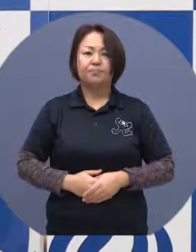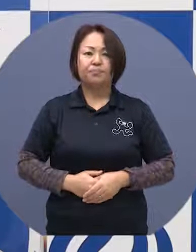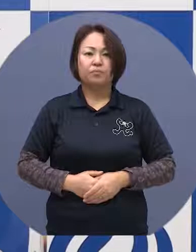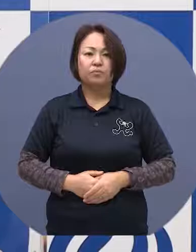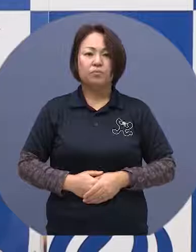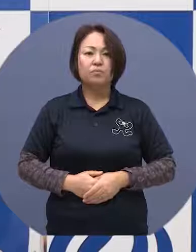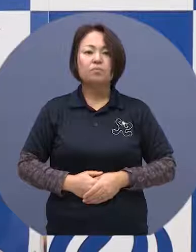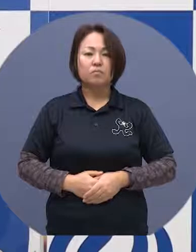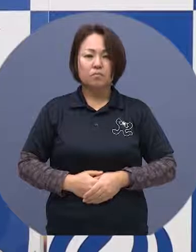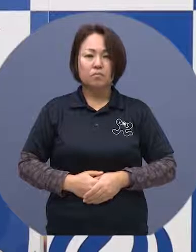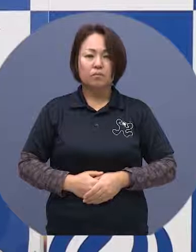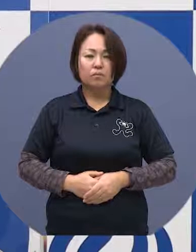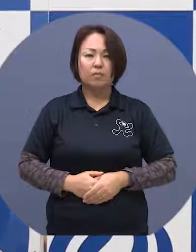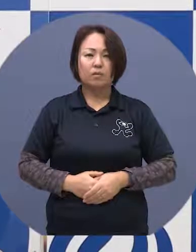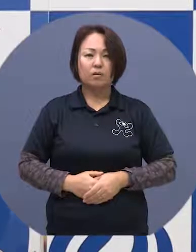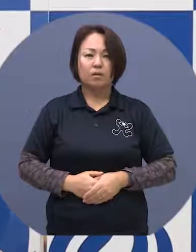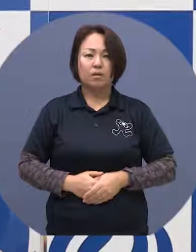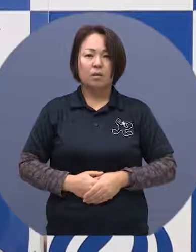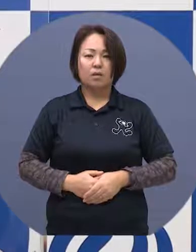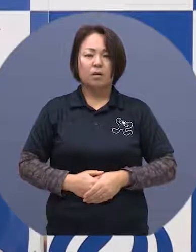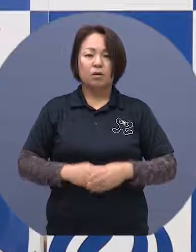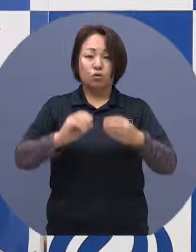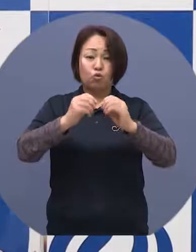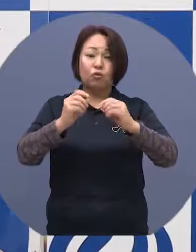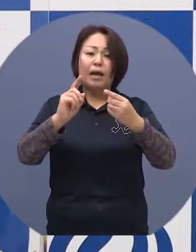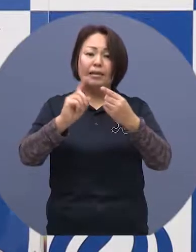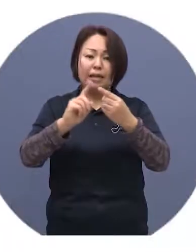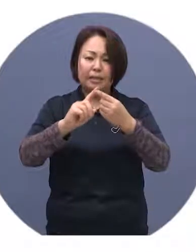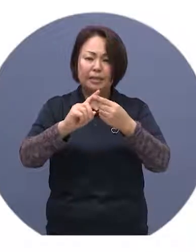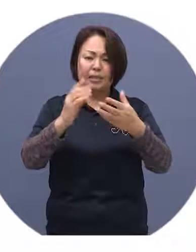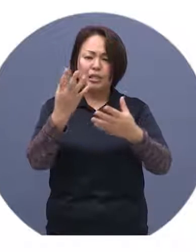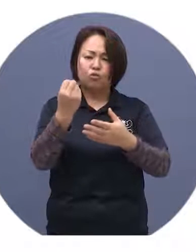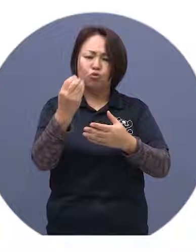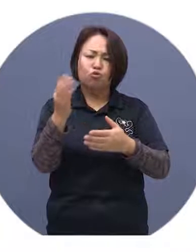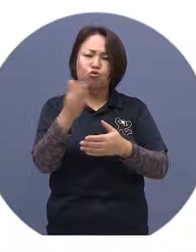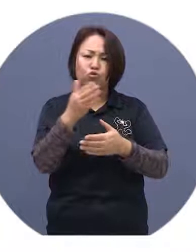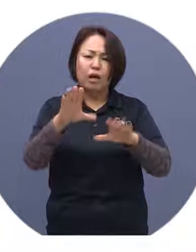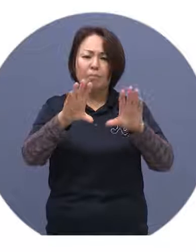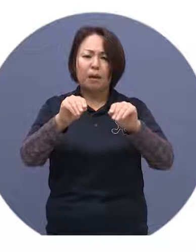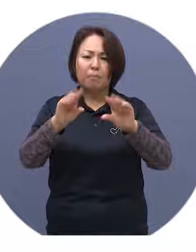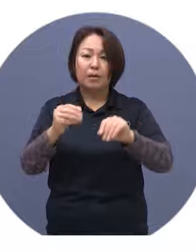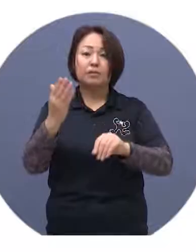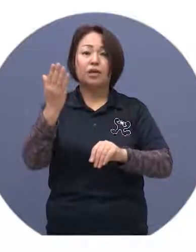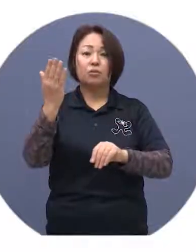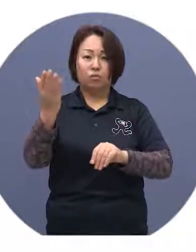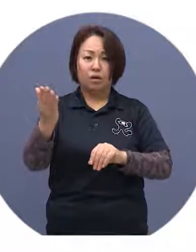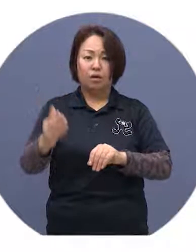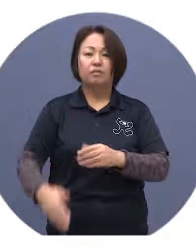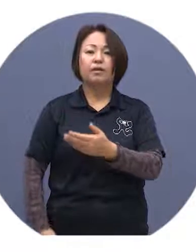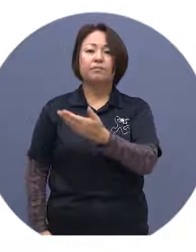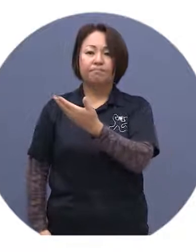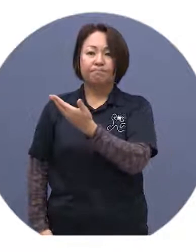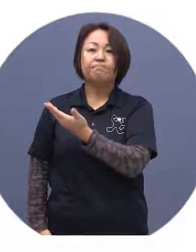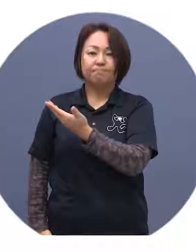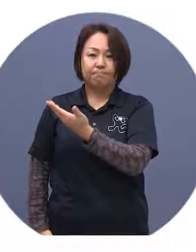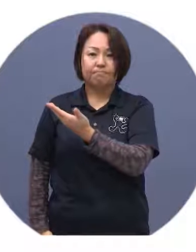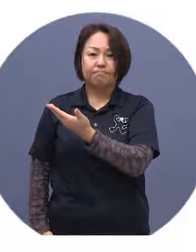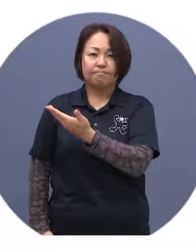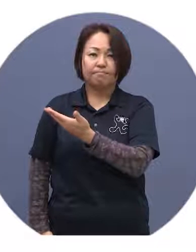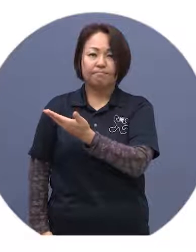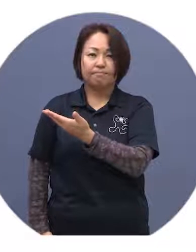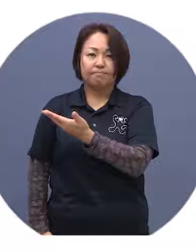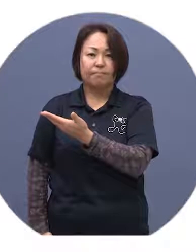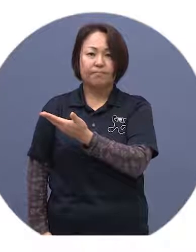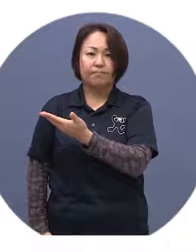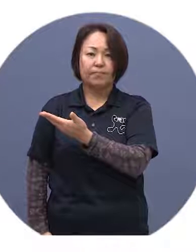具体的な歯数値につきましては資料の下段の方にですね氷河形成させていただいているかというふうに思って